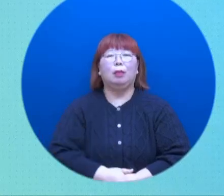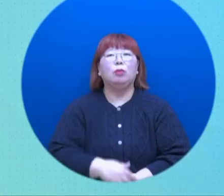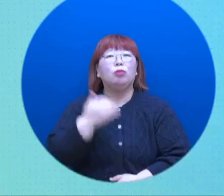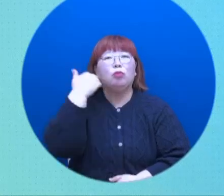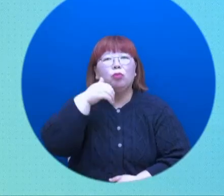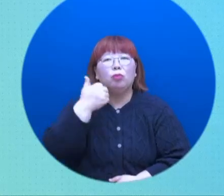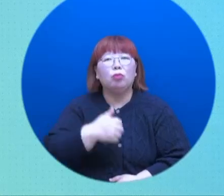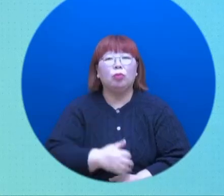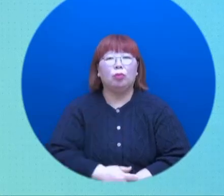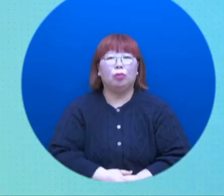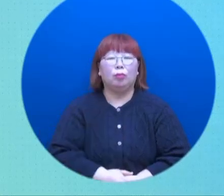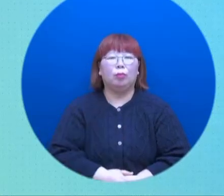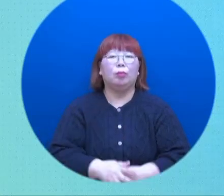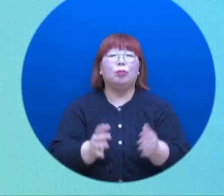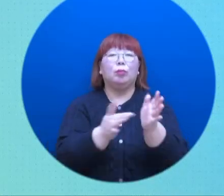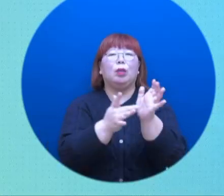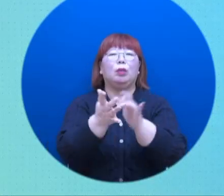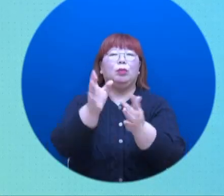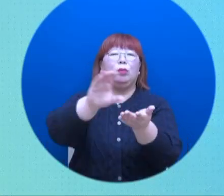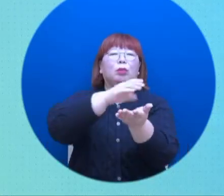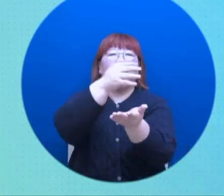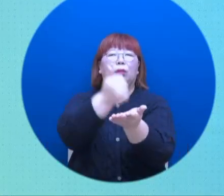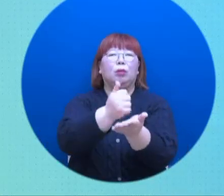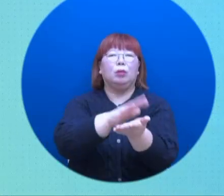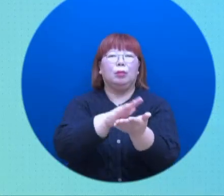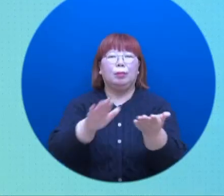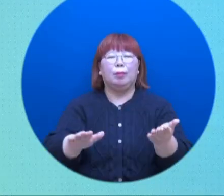누굽니까? 예수 그리스도.